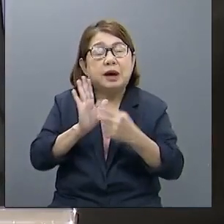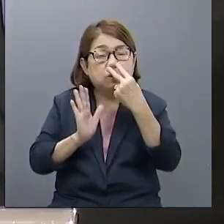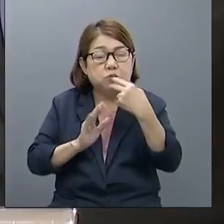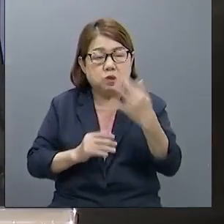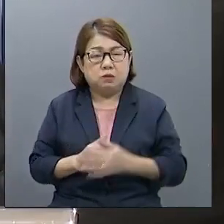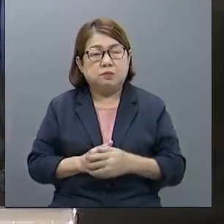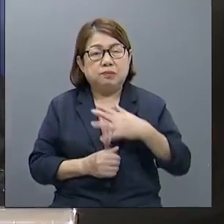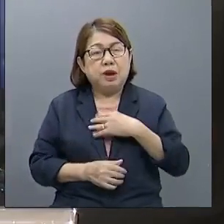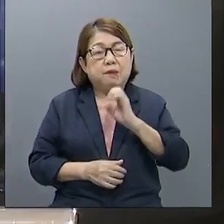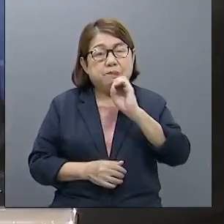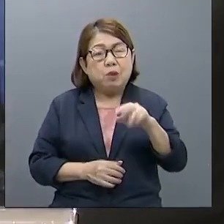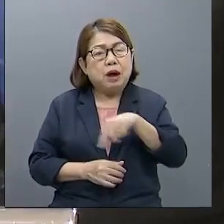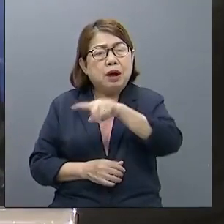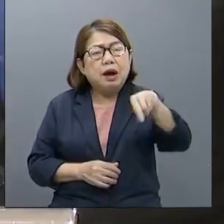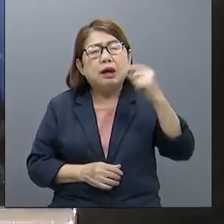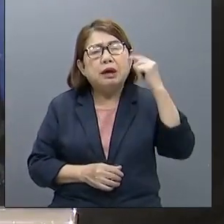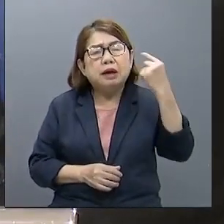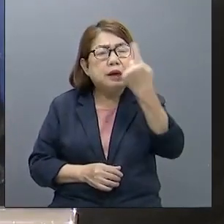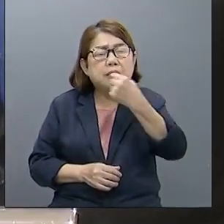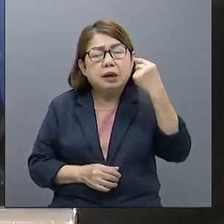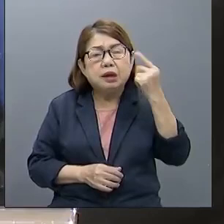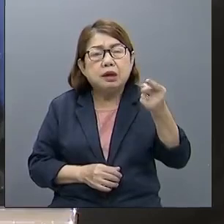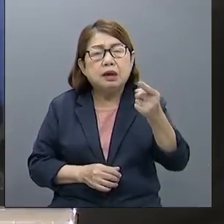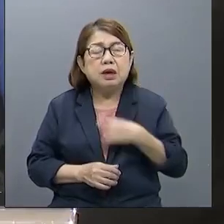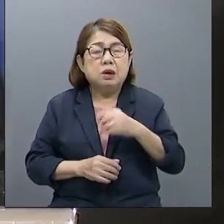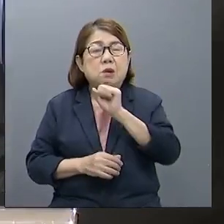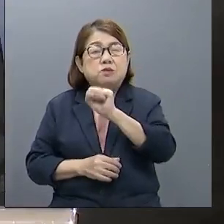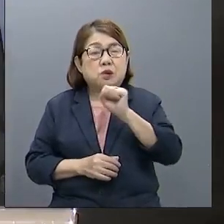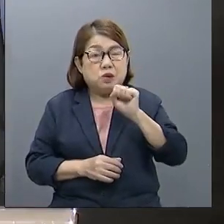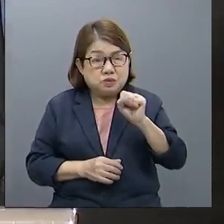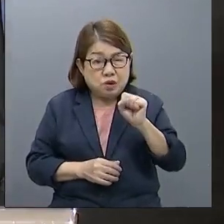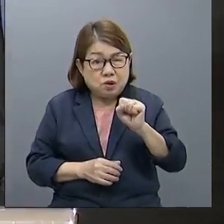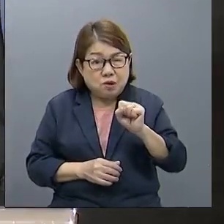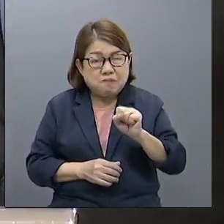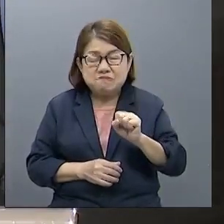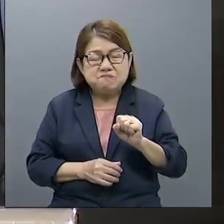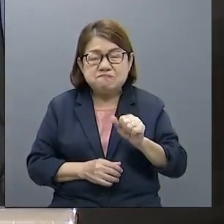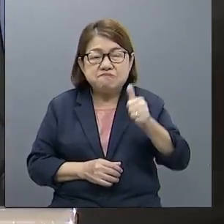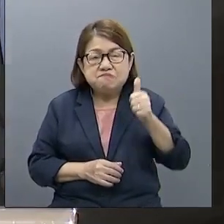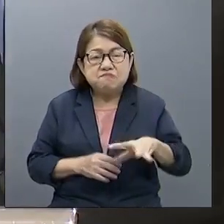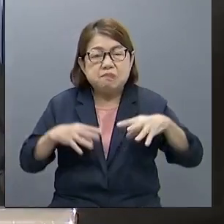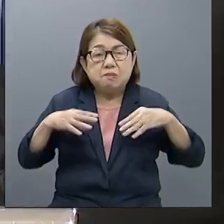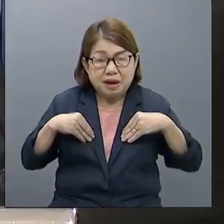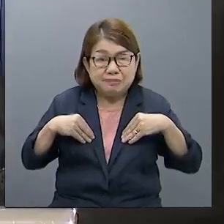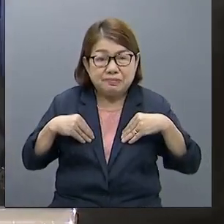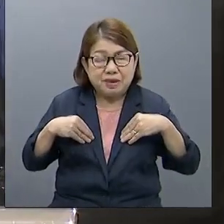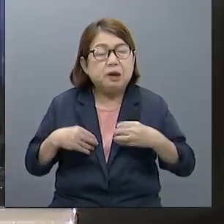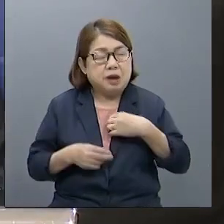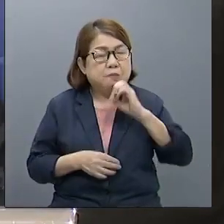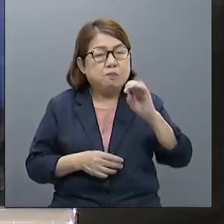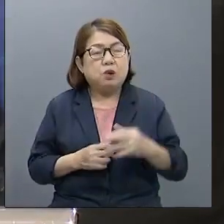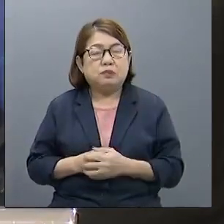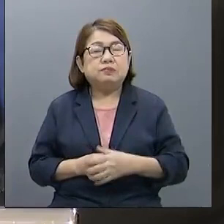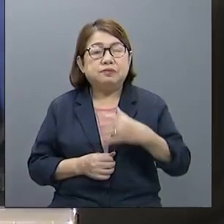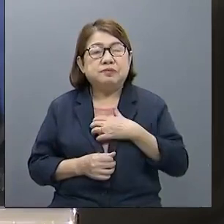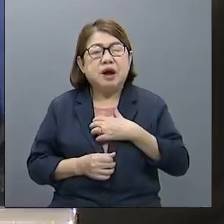ผู้ที่บอกว่าส.สนะครับไม่เห็นด้วยนะครับแล้วก็บอกว่าเตรียมการที่จะ